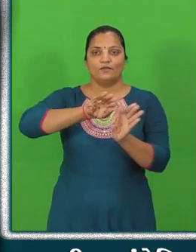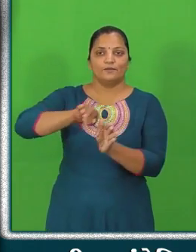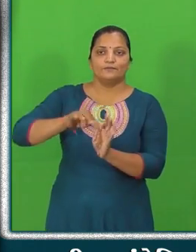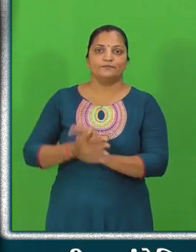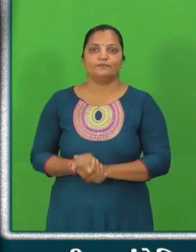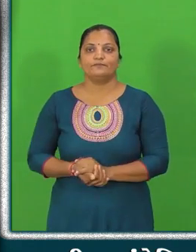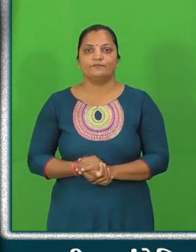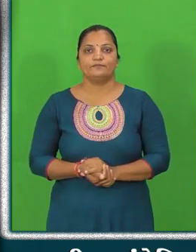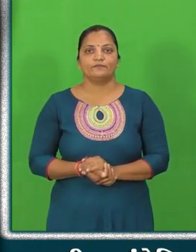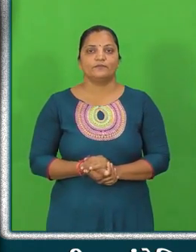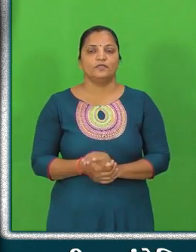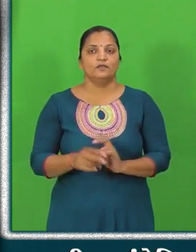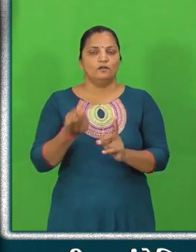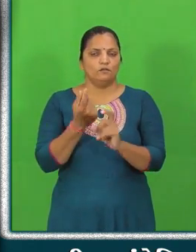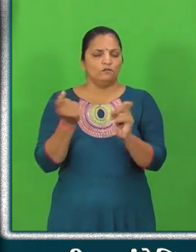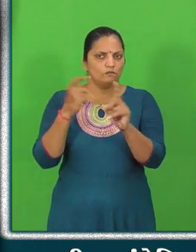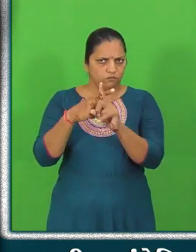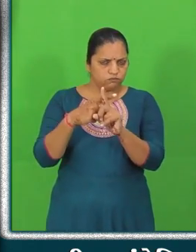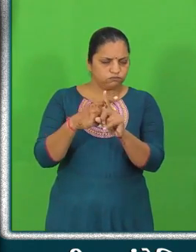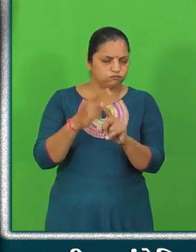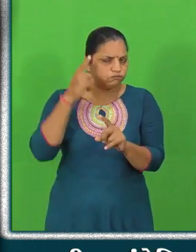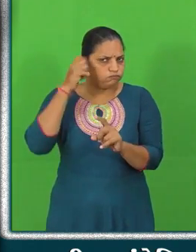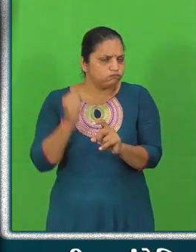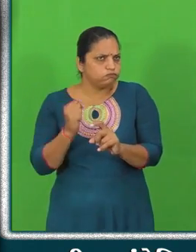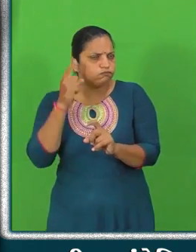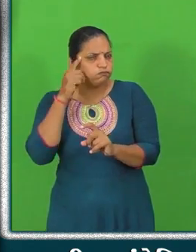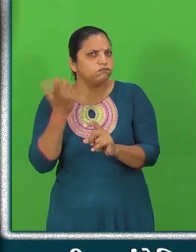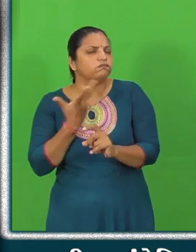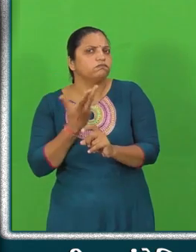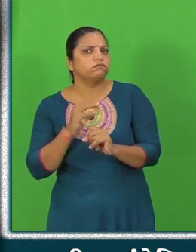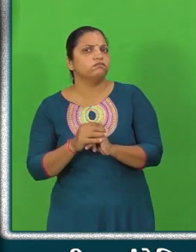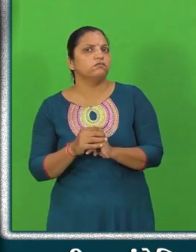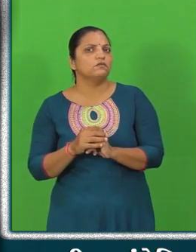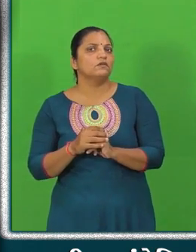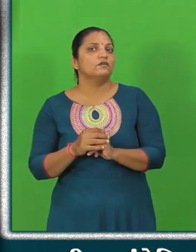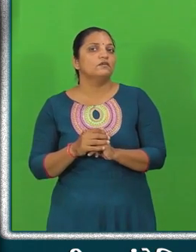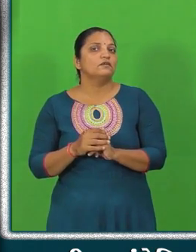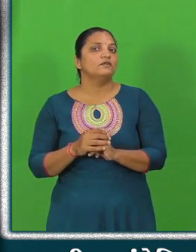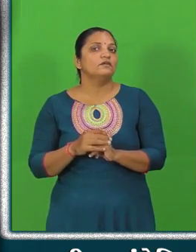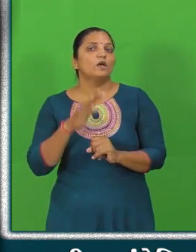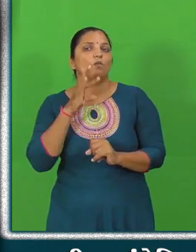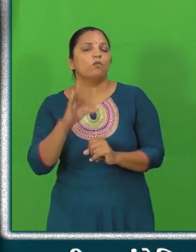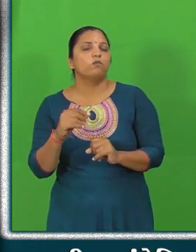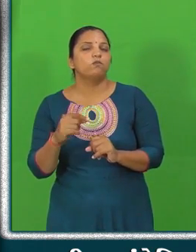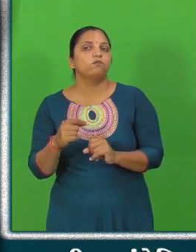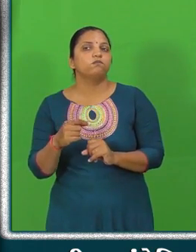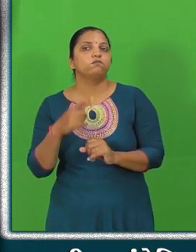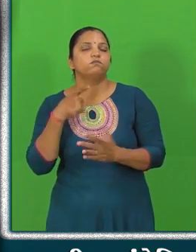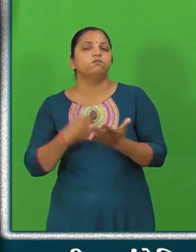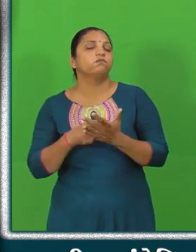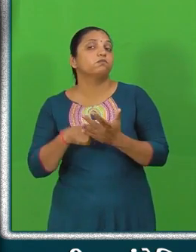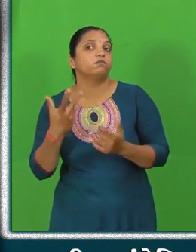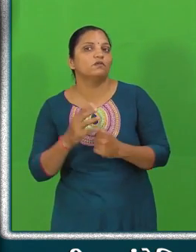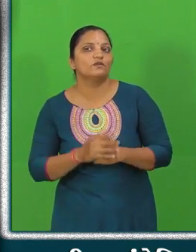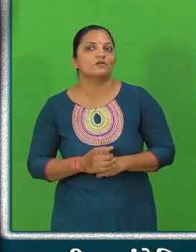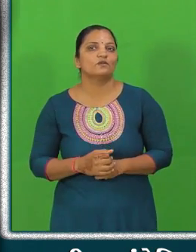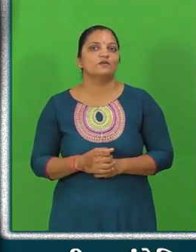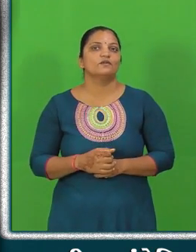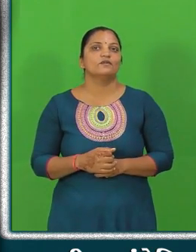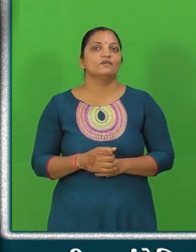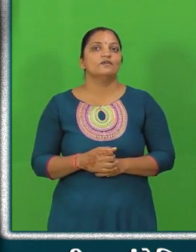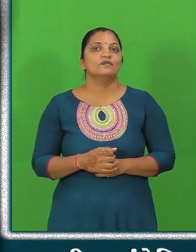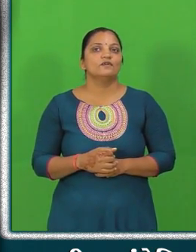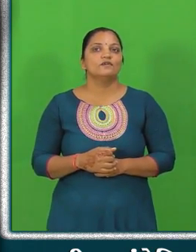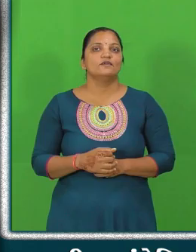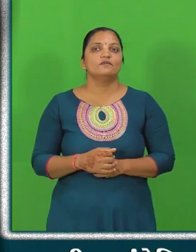અહીંયા હવે ઉલટું પ્રતિબિંબ મળે તો યાદ કરો પ્રતિબિંબ ઉલટું મળતું હોય તો એક વિશિષ્ટ લાક્ષણિકતા હતી વાસ્તવિક પ્રતિબિંબની, એ